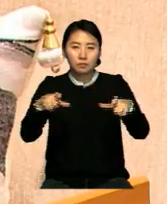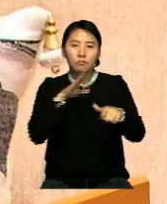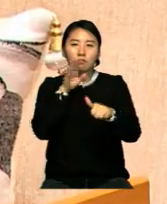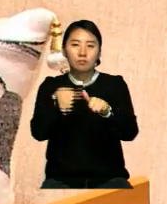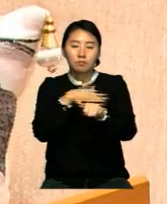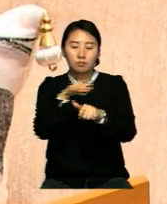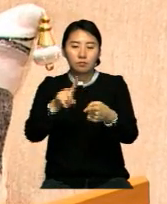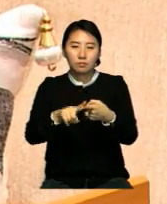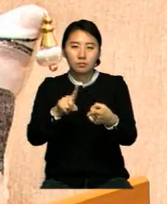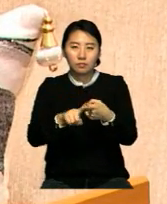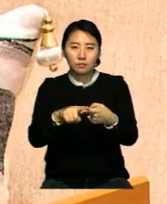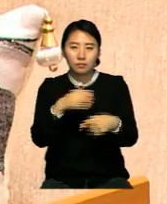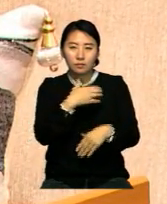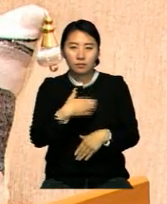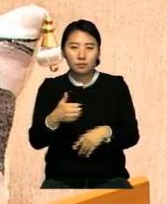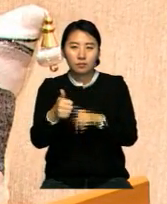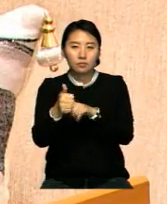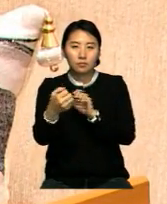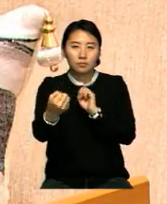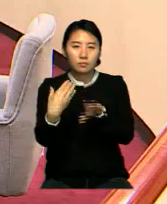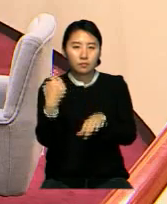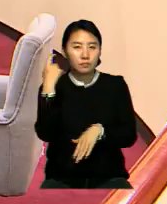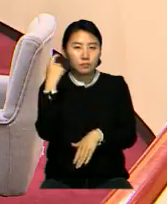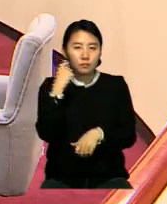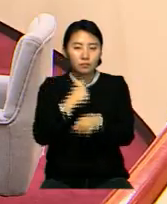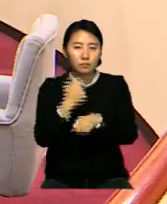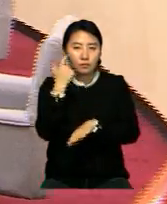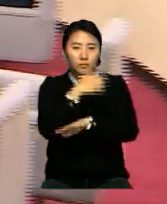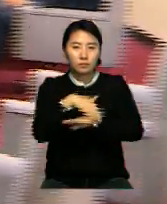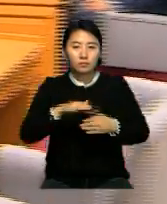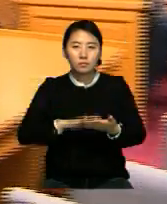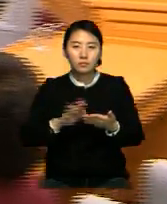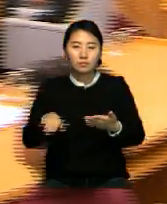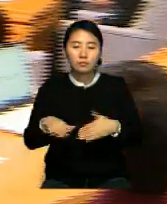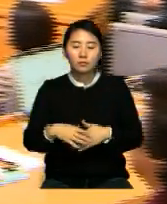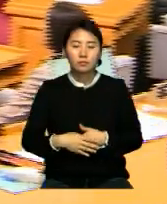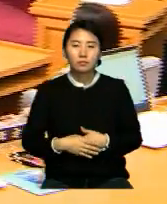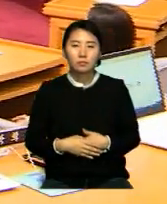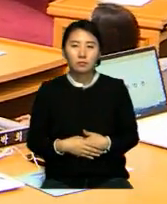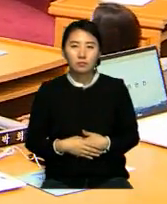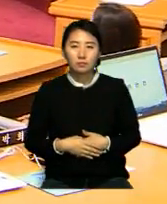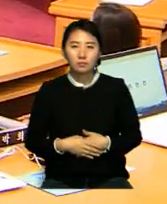현안에 대한 파주시장의 답변을 들을 예정입니다. 서울 경기 케이블 TV 전진합니다.